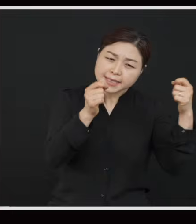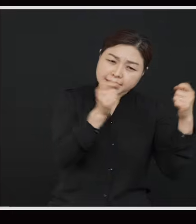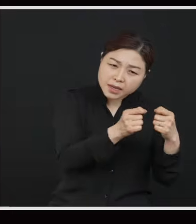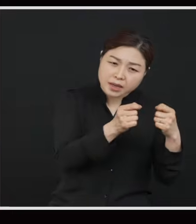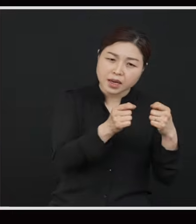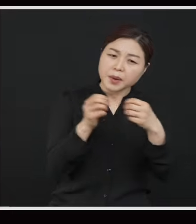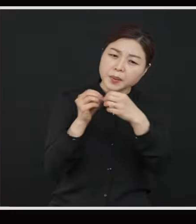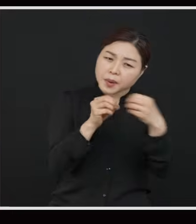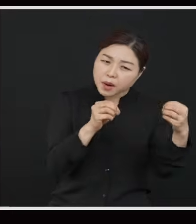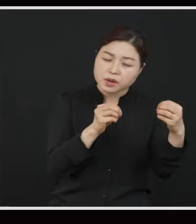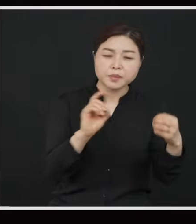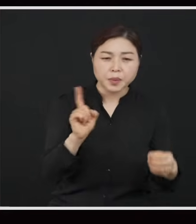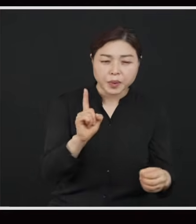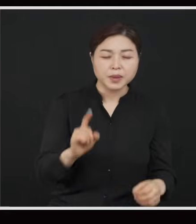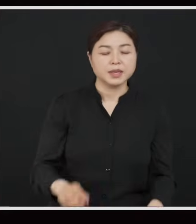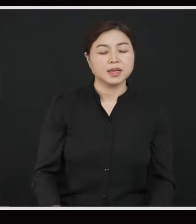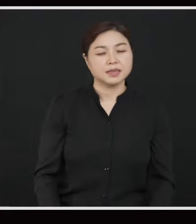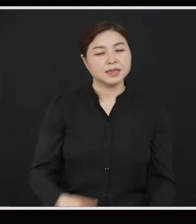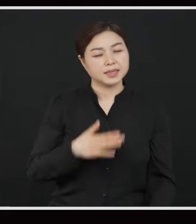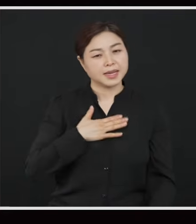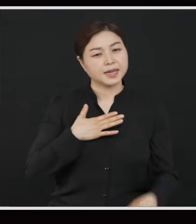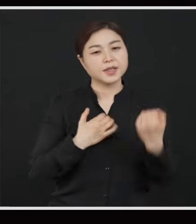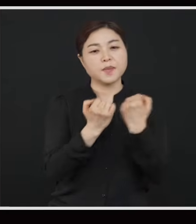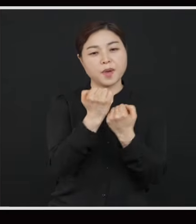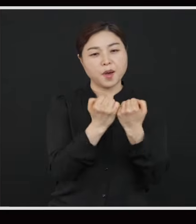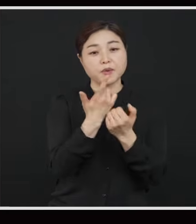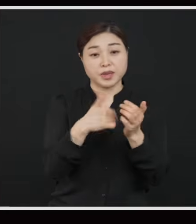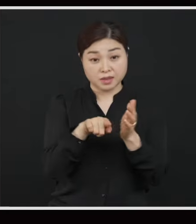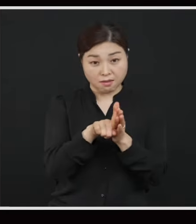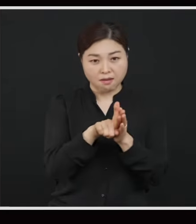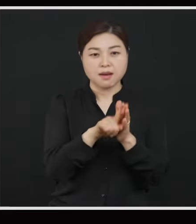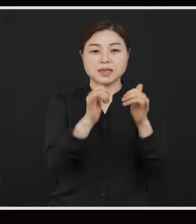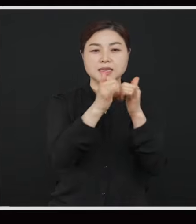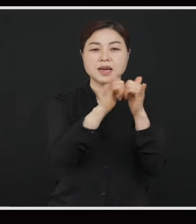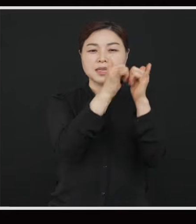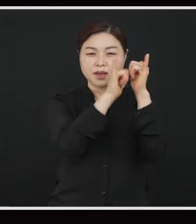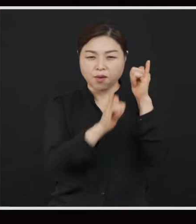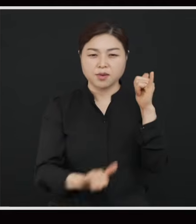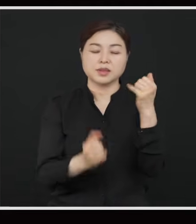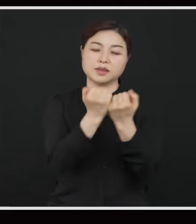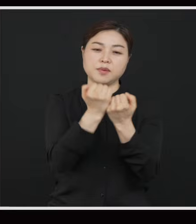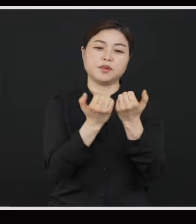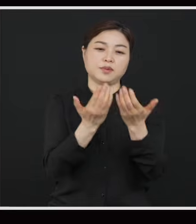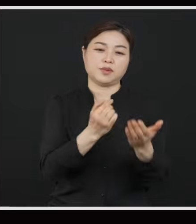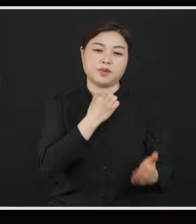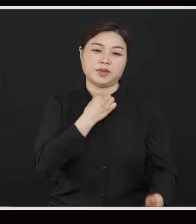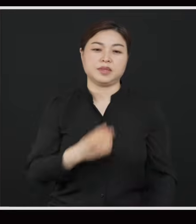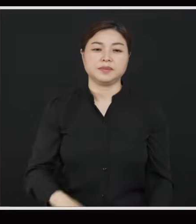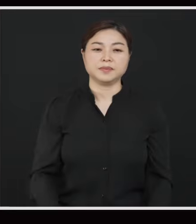논리적으로 알아보기 위해서 제가 한번 인류 역사에 대해서 잠깐 말씀을 드리겠습니다.